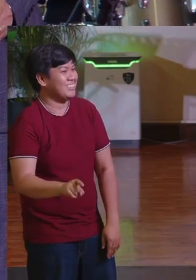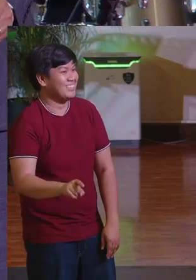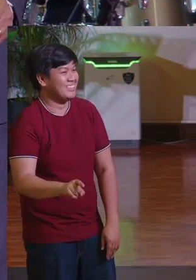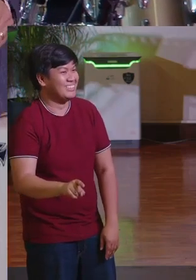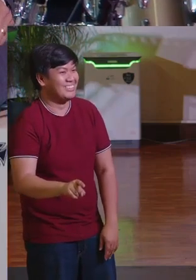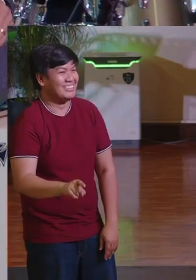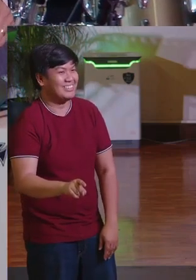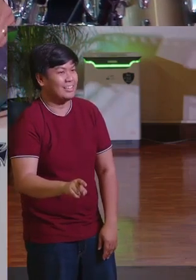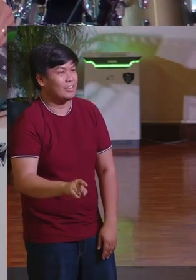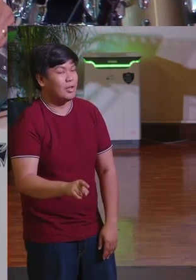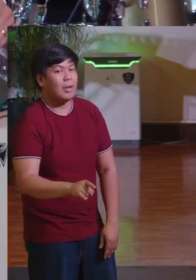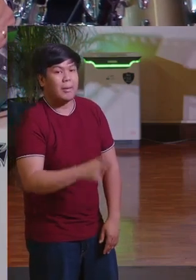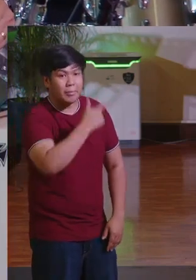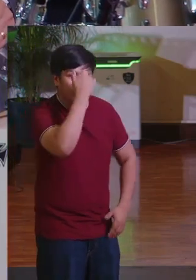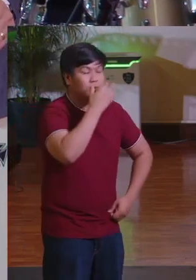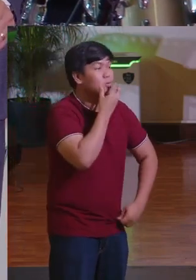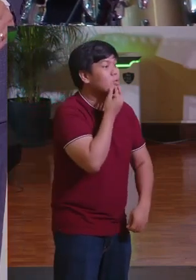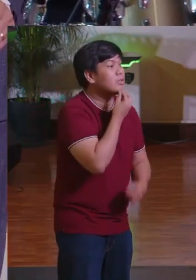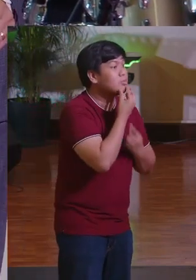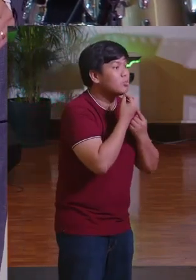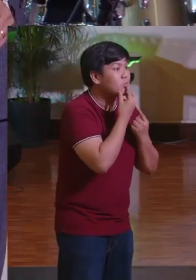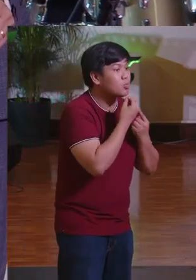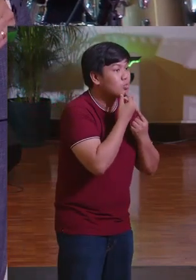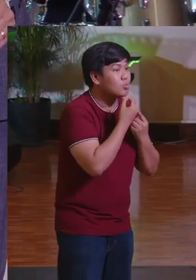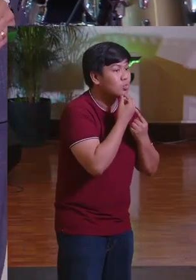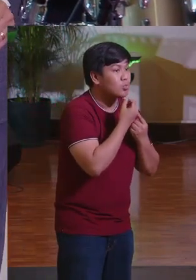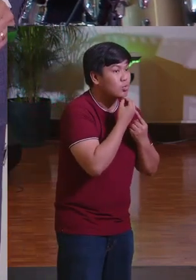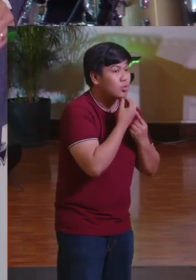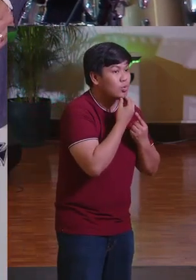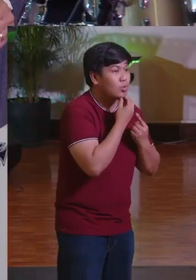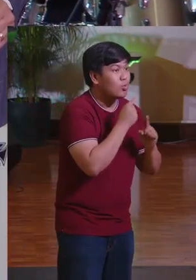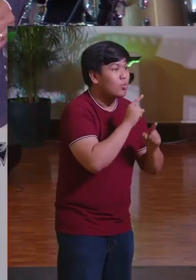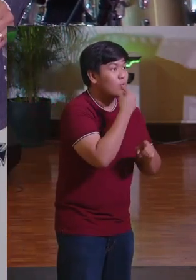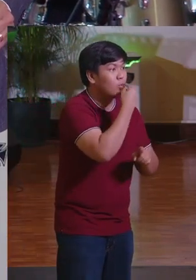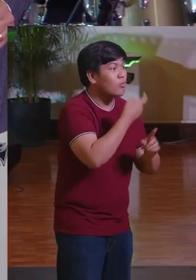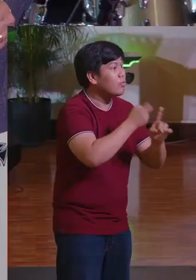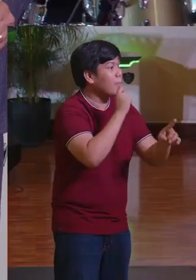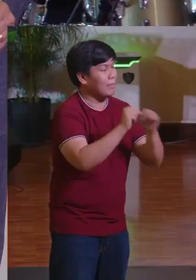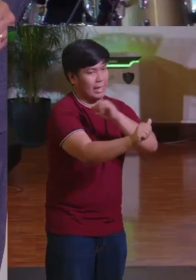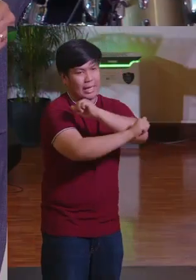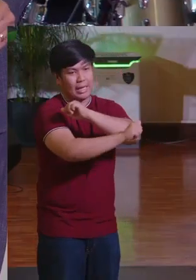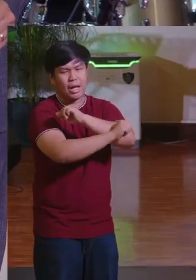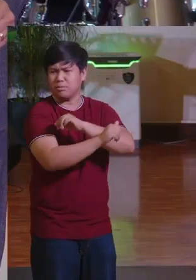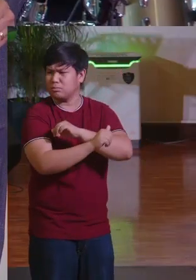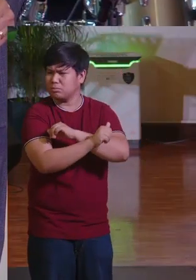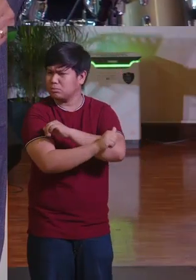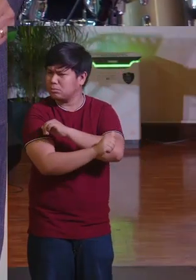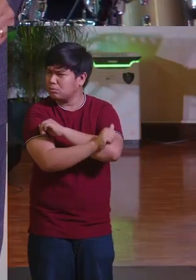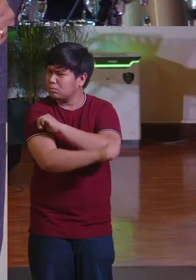Kasi po yung Hebreo, yung Hebrew, ay descendant po yan ni Abraham, di ba?